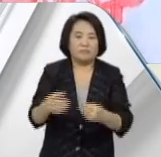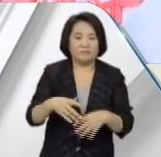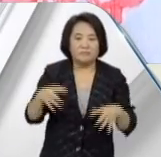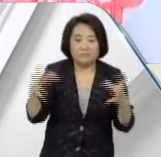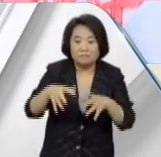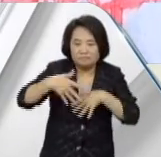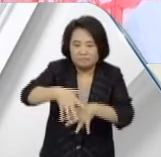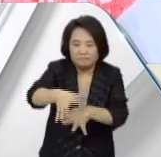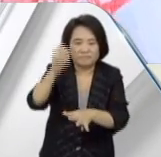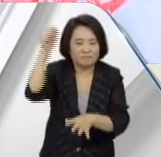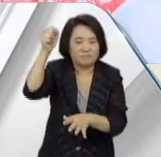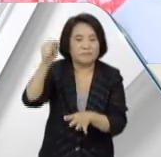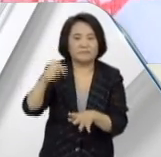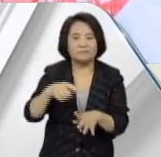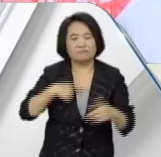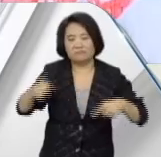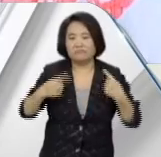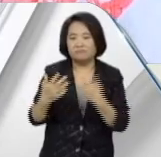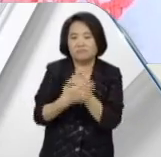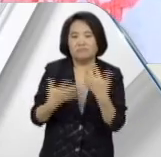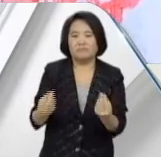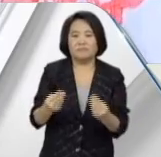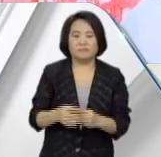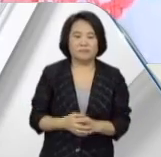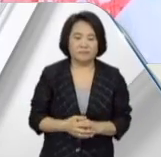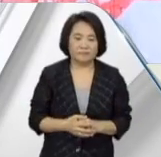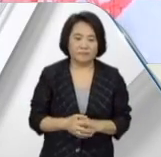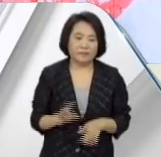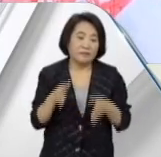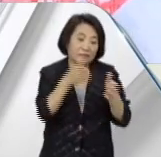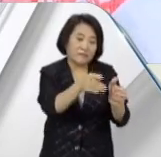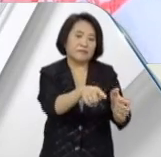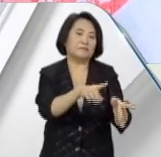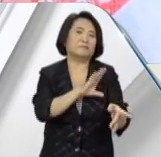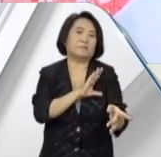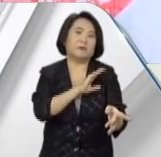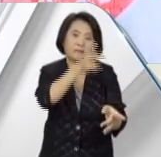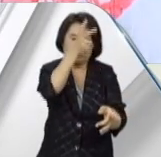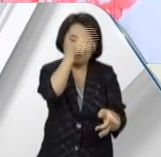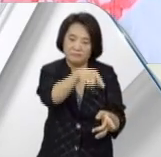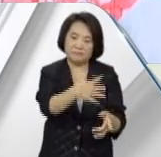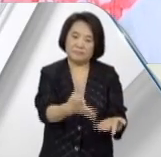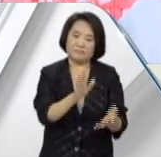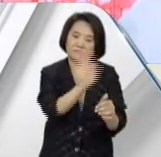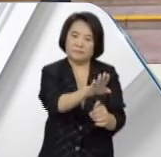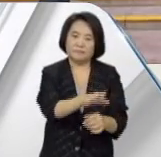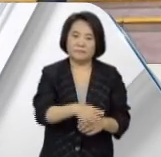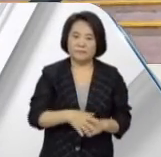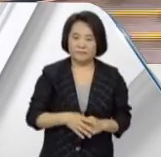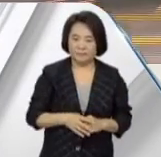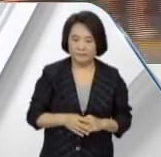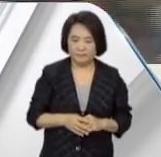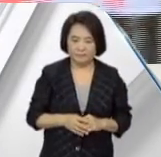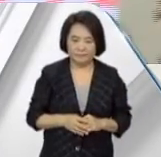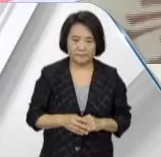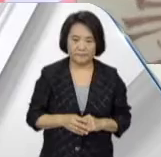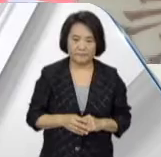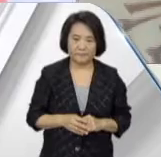集会游行抗争的自由，还是站在国家机器的那一边。